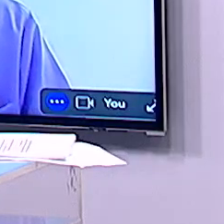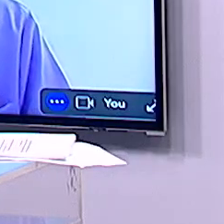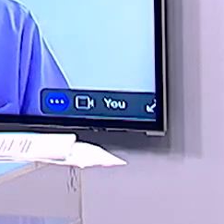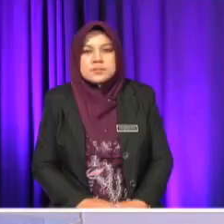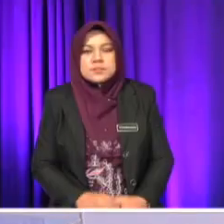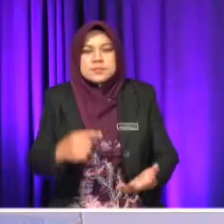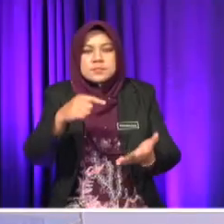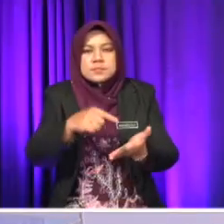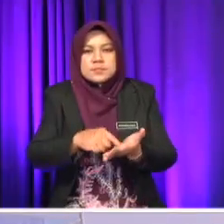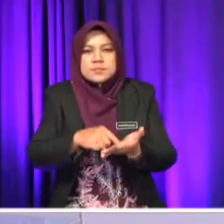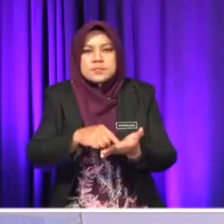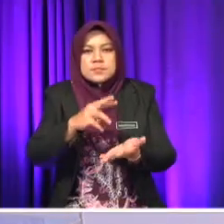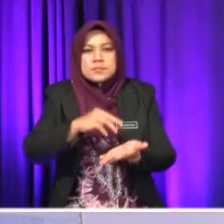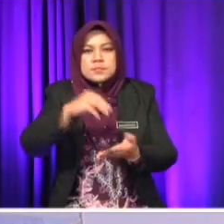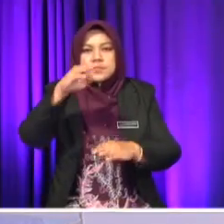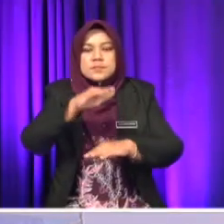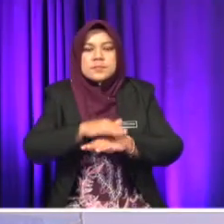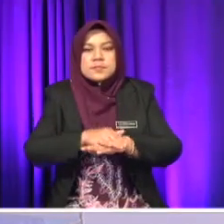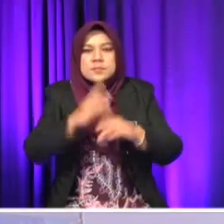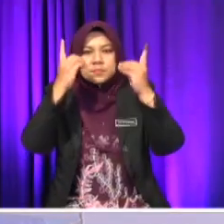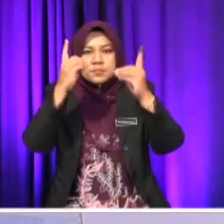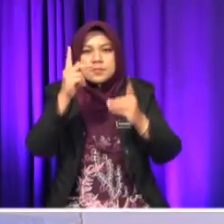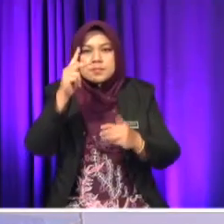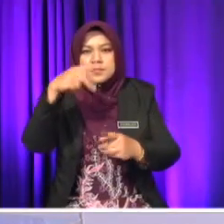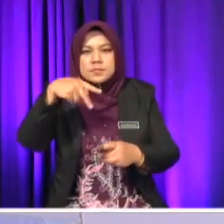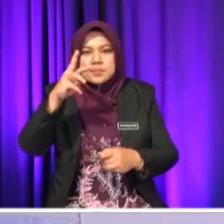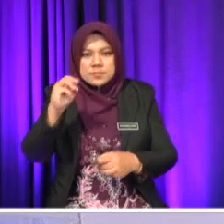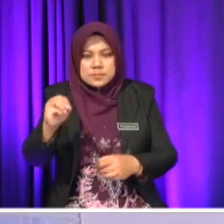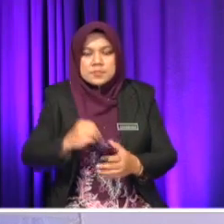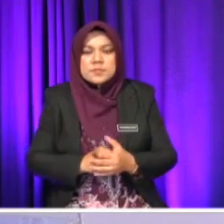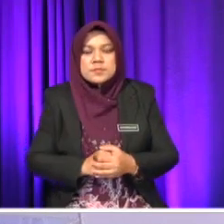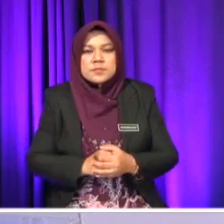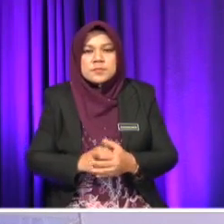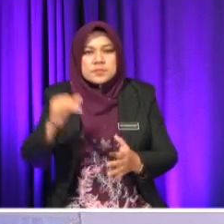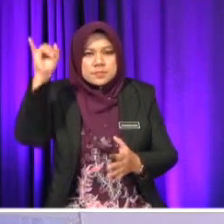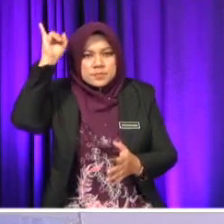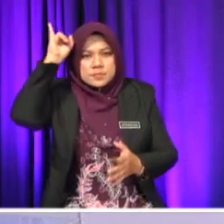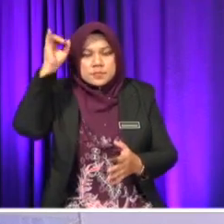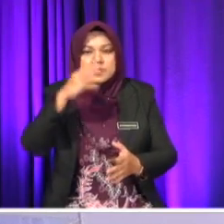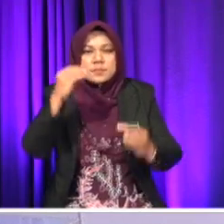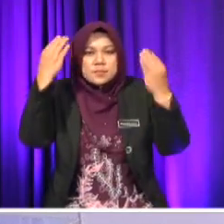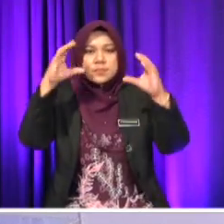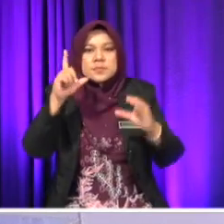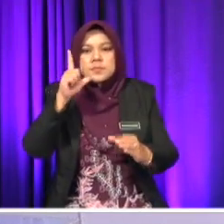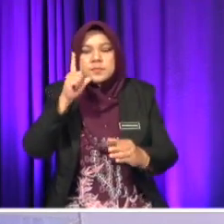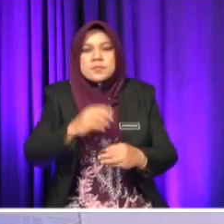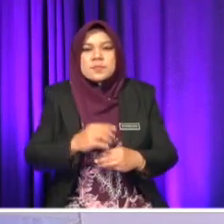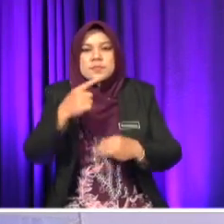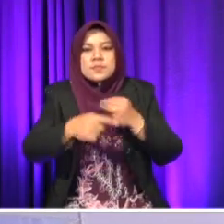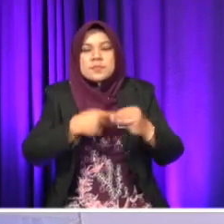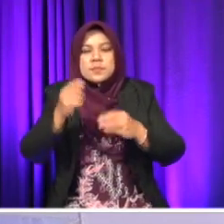inilah dialog Menengah Atas diri KPM bersama saya Irfan syami dan juga cek gula Tifa di sini tentang